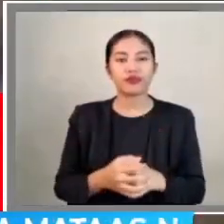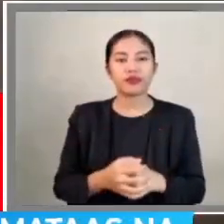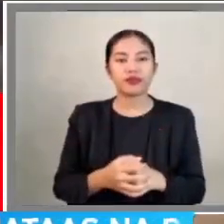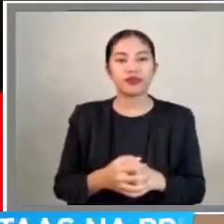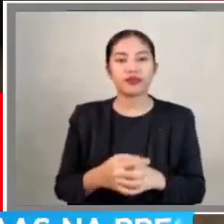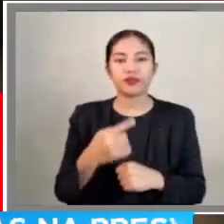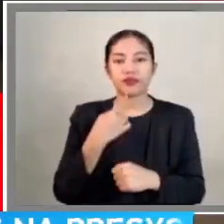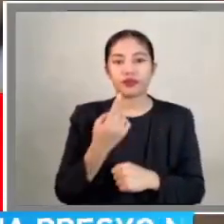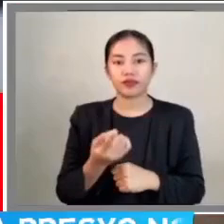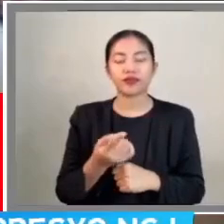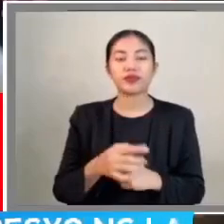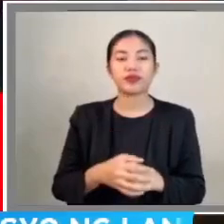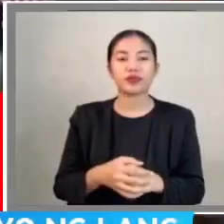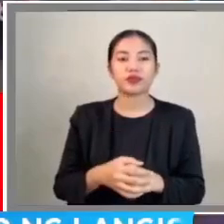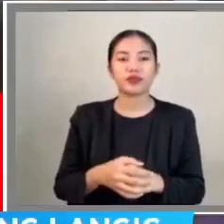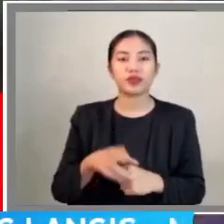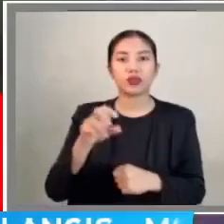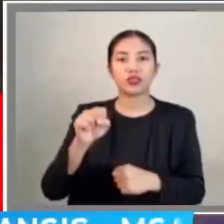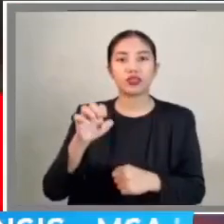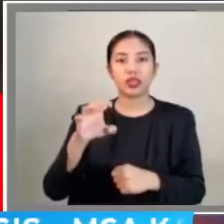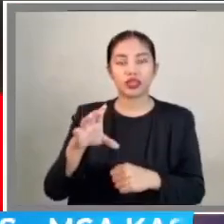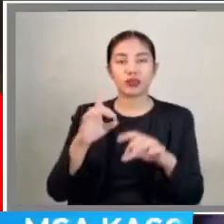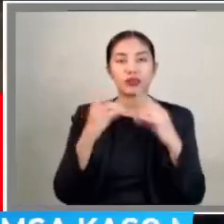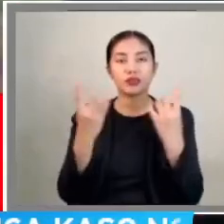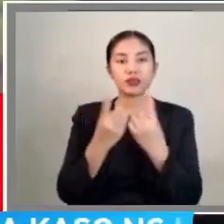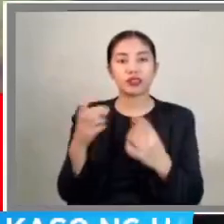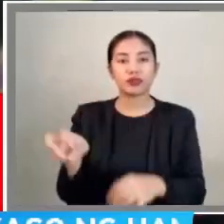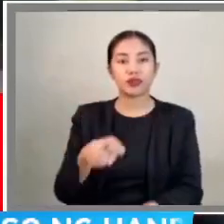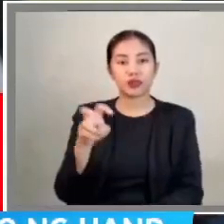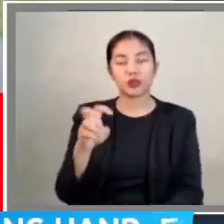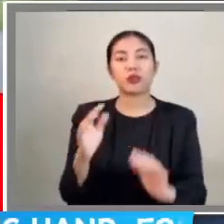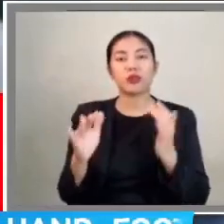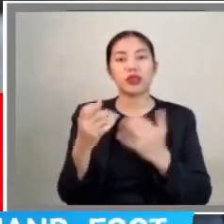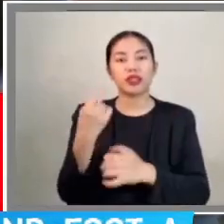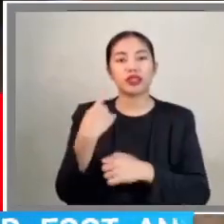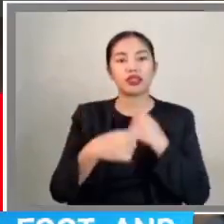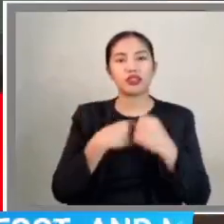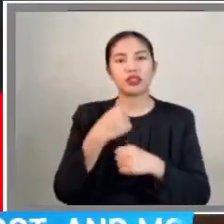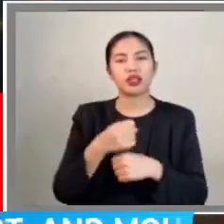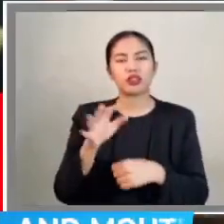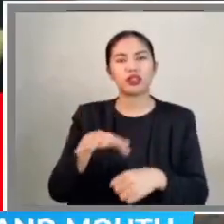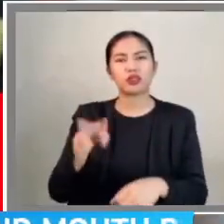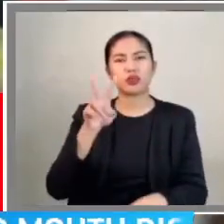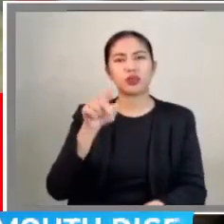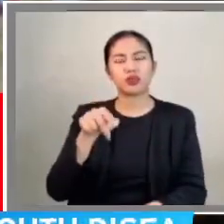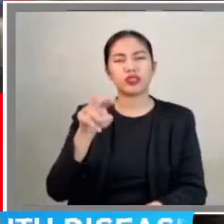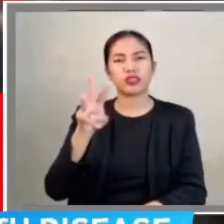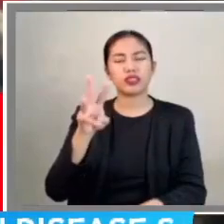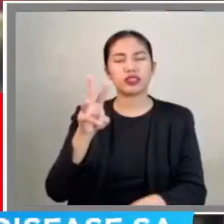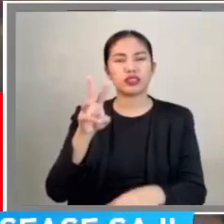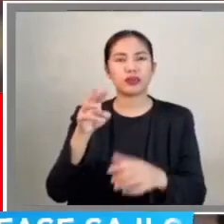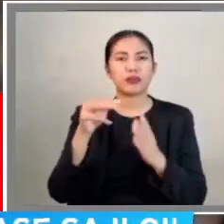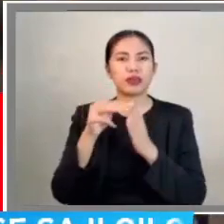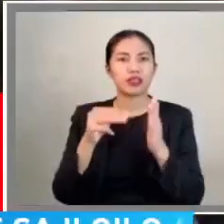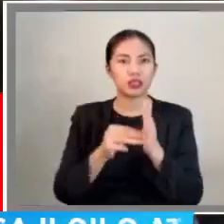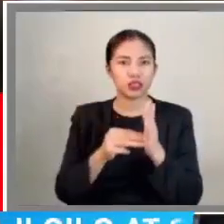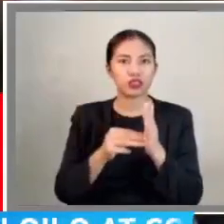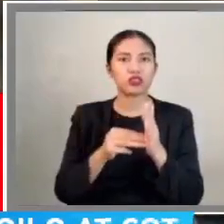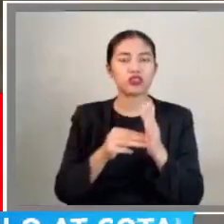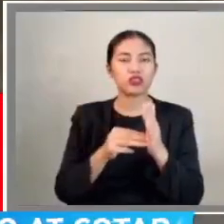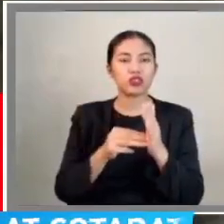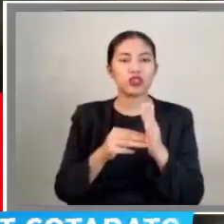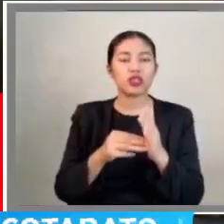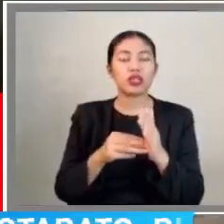Abubakar ng DOT, kung noong isang taon higit 2.6 million tourists ang bumisita sa bansa sa taong ito, ang target ay